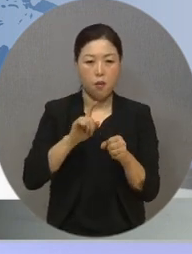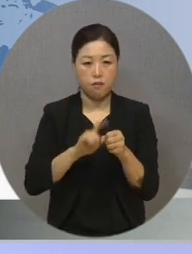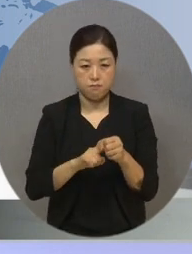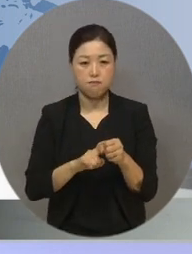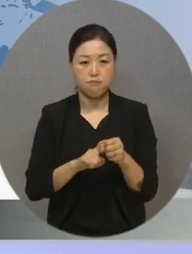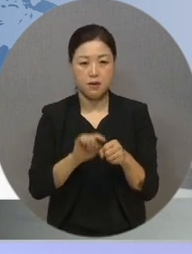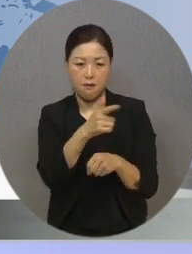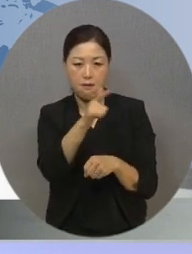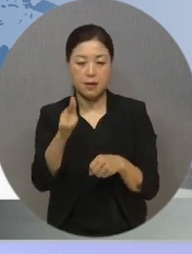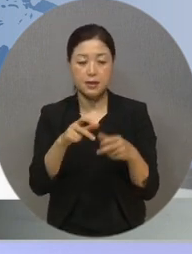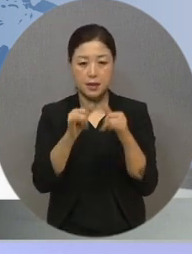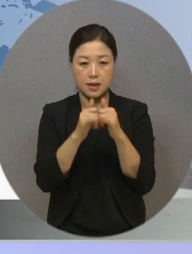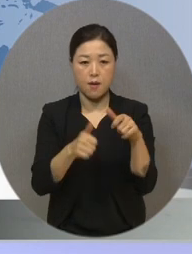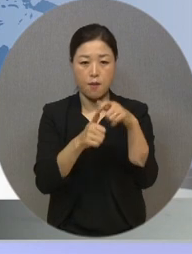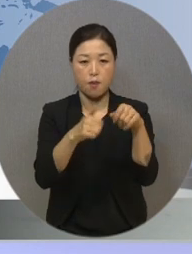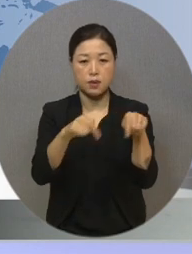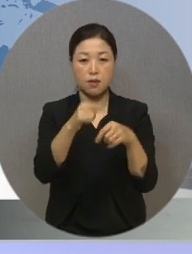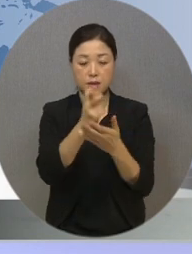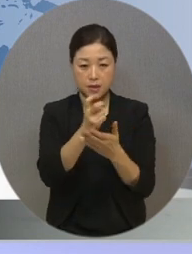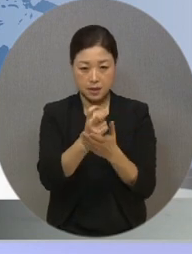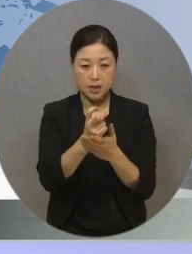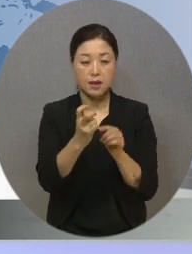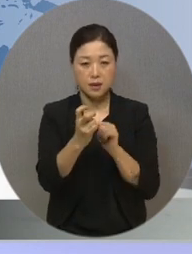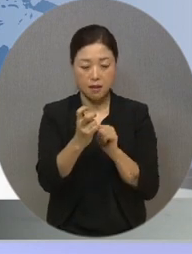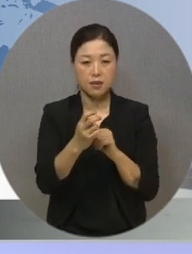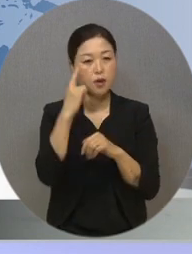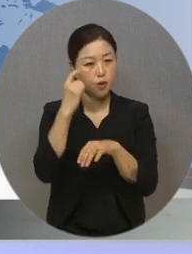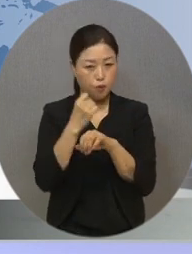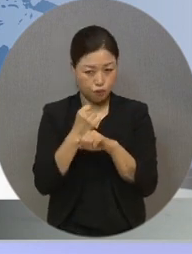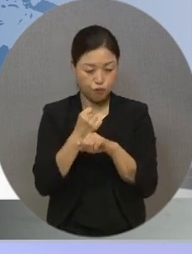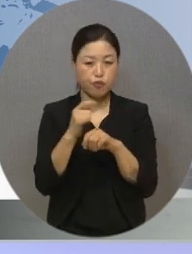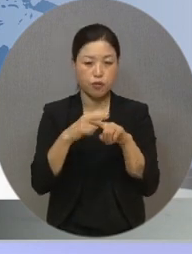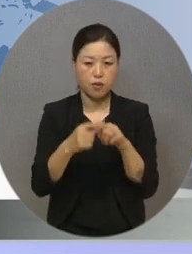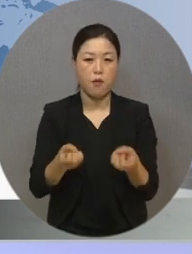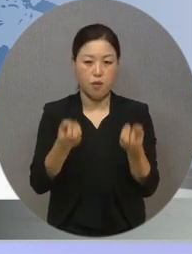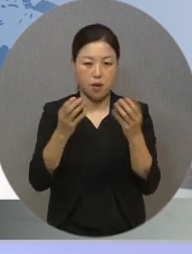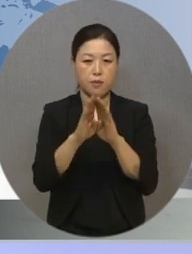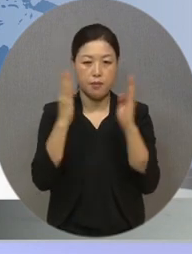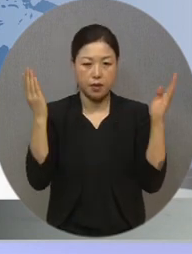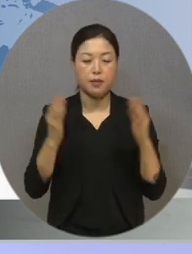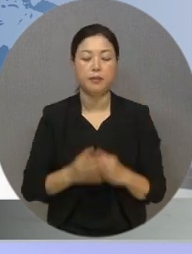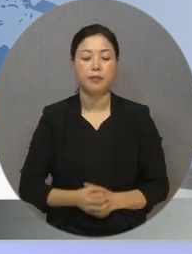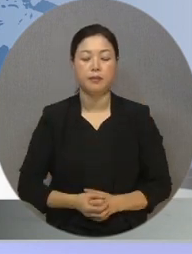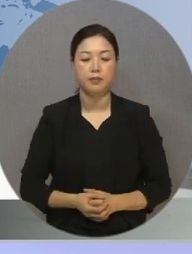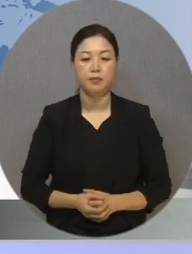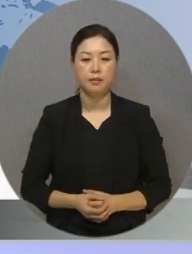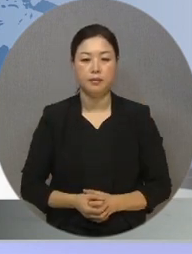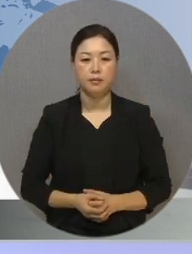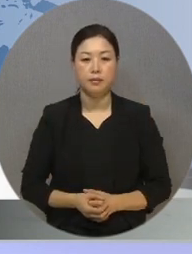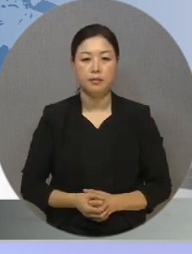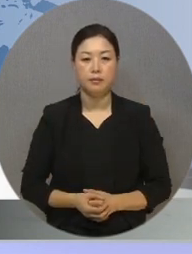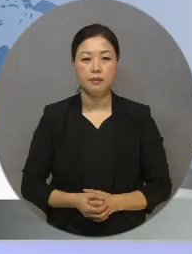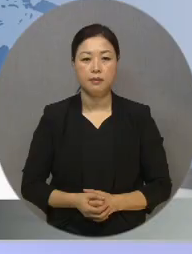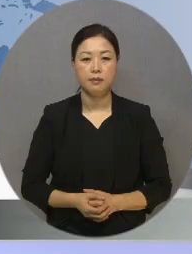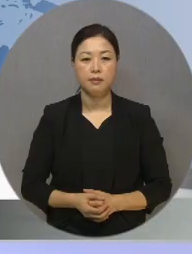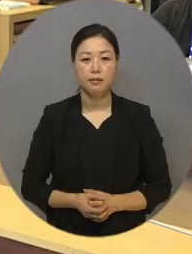위한 다양한 장애인 고용 정책을 살펴보는 학술 대회가 열렸습니다 최유아 기자가